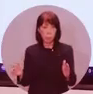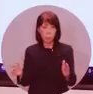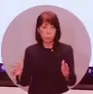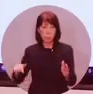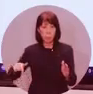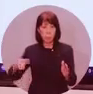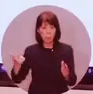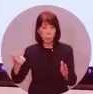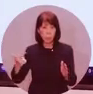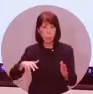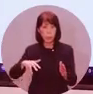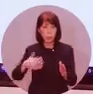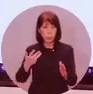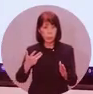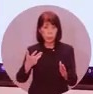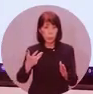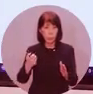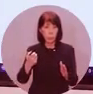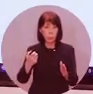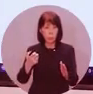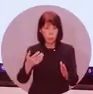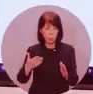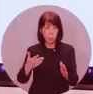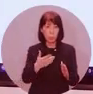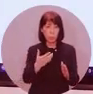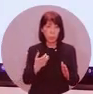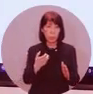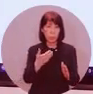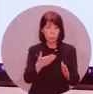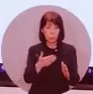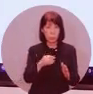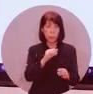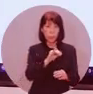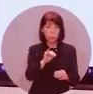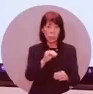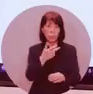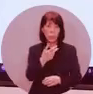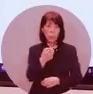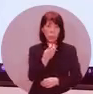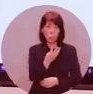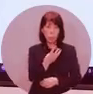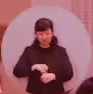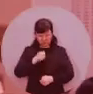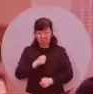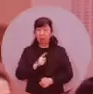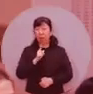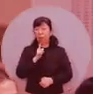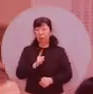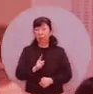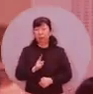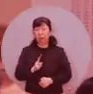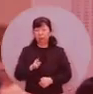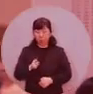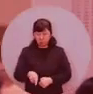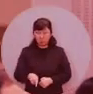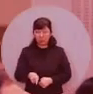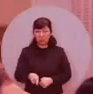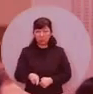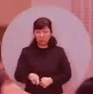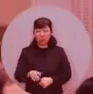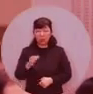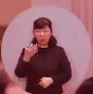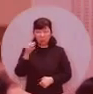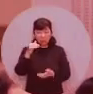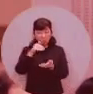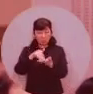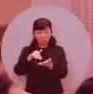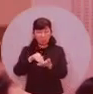え600億だったり877だったり989だったり173おという本パターンあるんですね本費用便器分析は